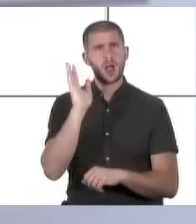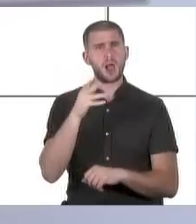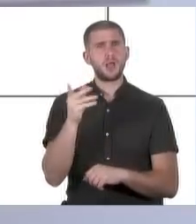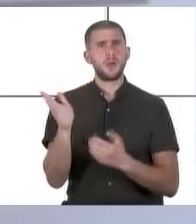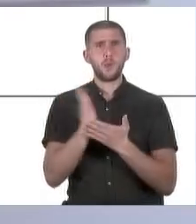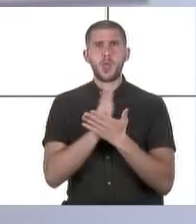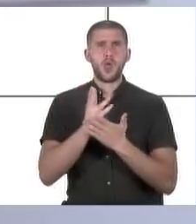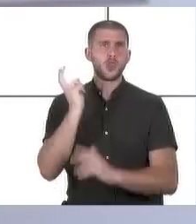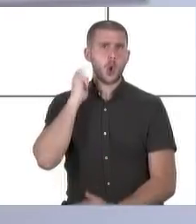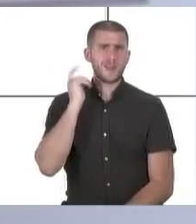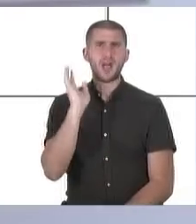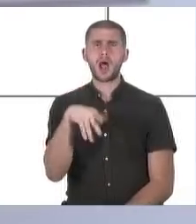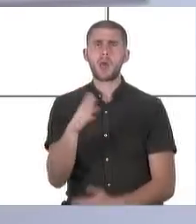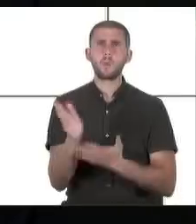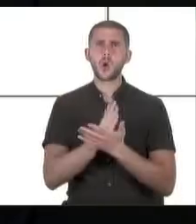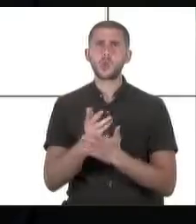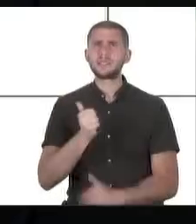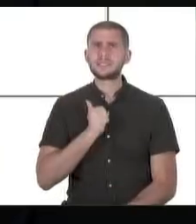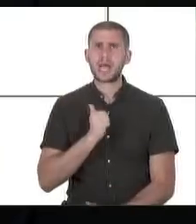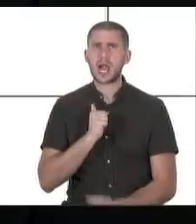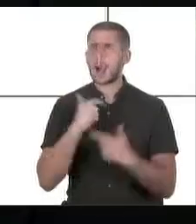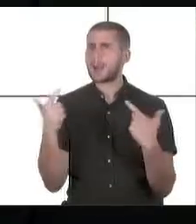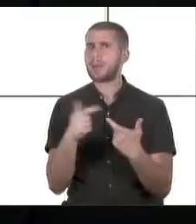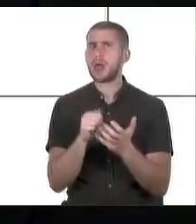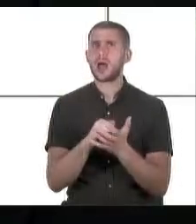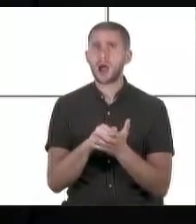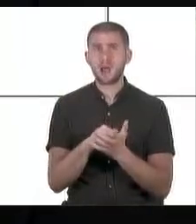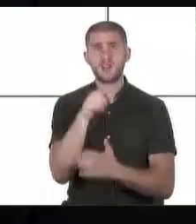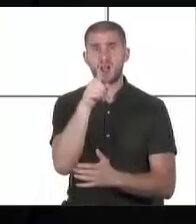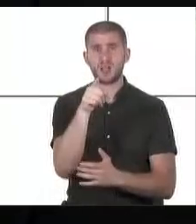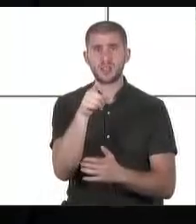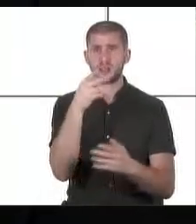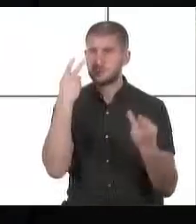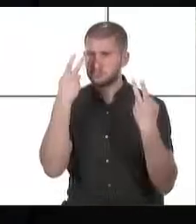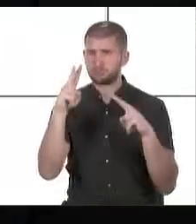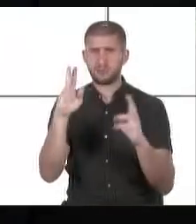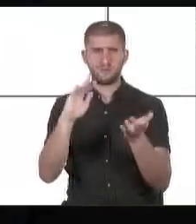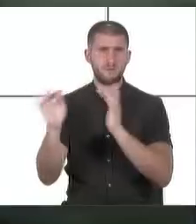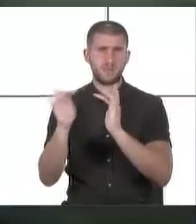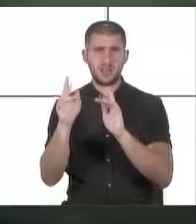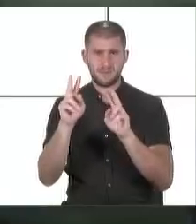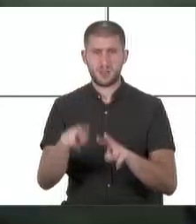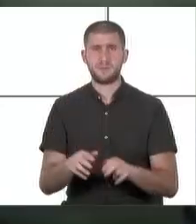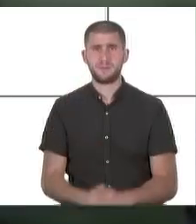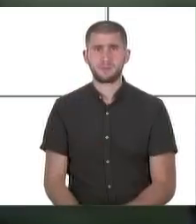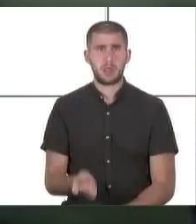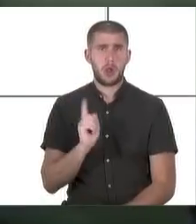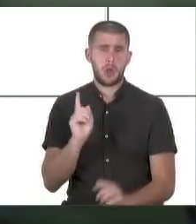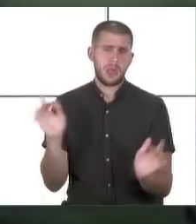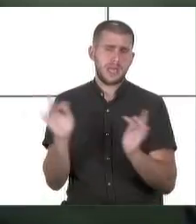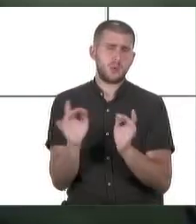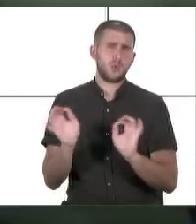של העורף, על המוכנות של צה"ל למלחמה חלילה, ואתה ממש נכנסת איתו לעימות חזיתי. לא נכנסתי איתו